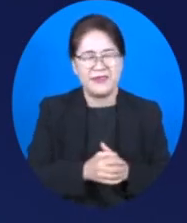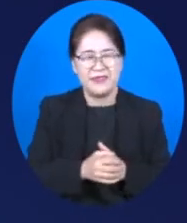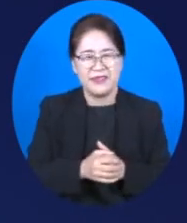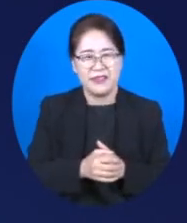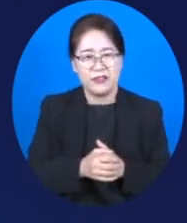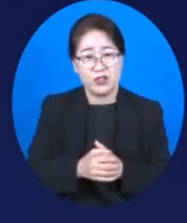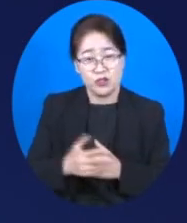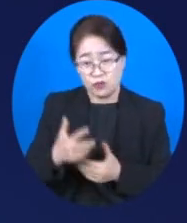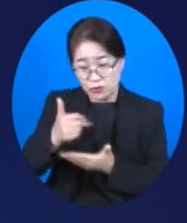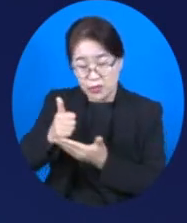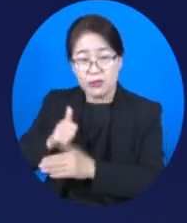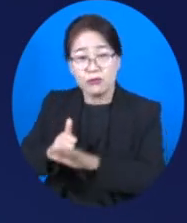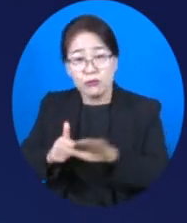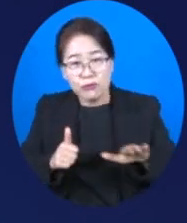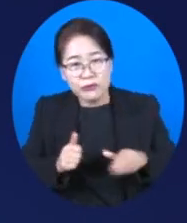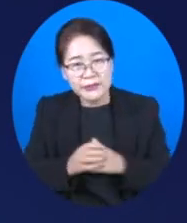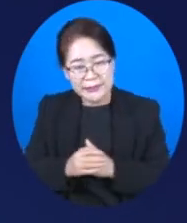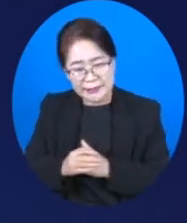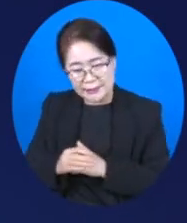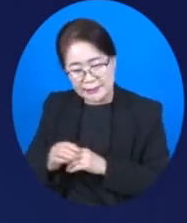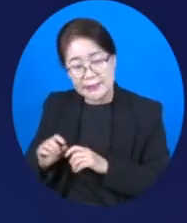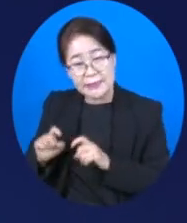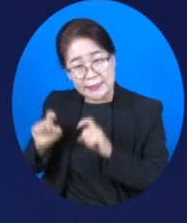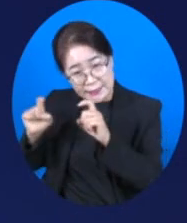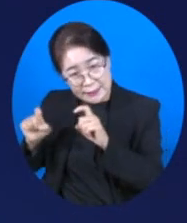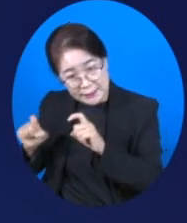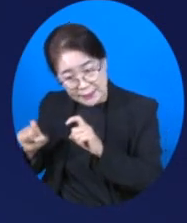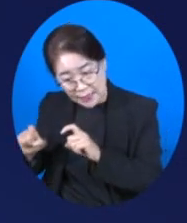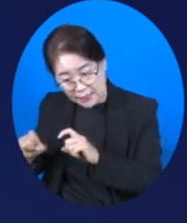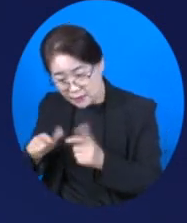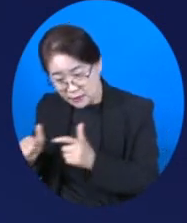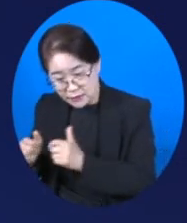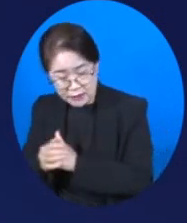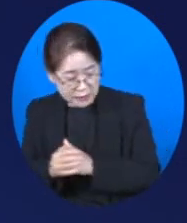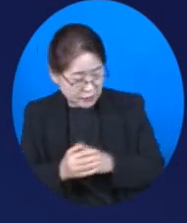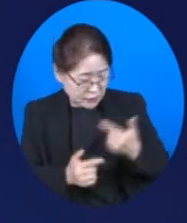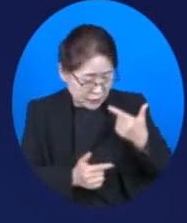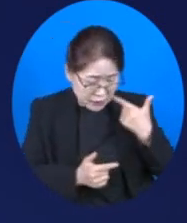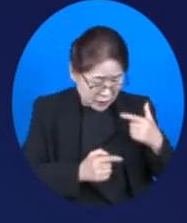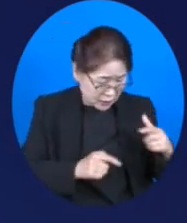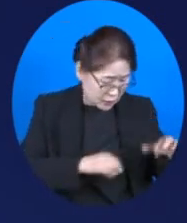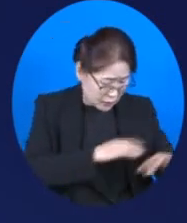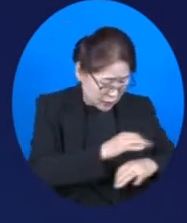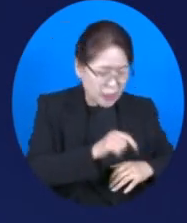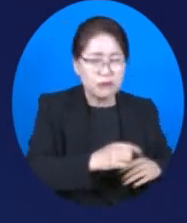주님이께서 우리를 양을 이리 가운데로 보내신 거예요. 예.